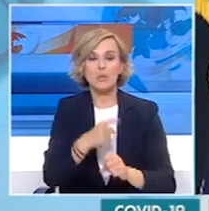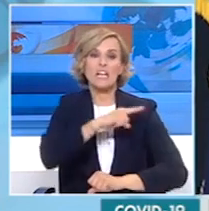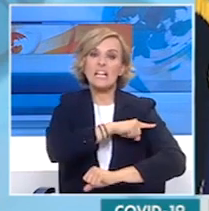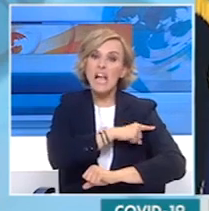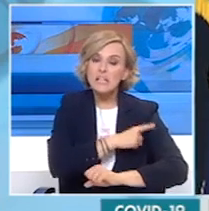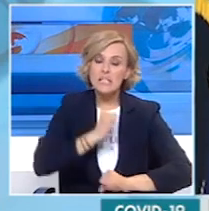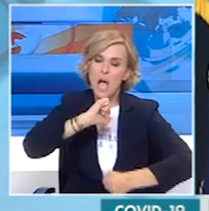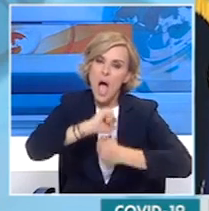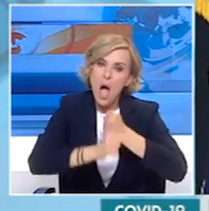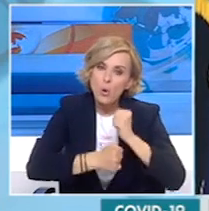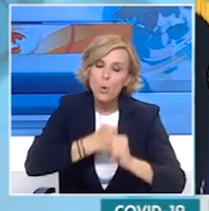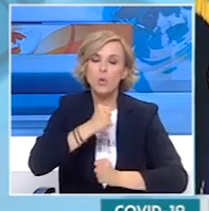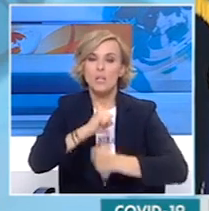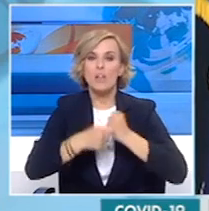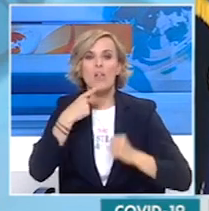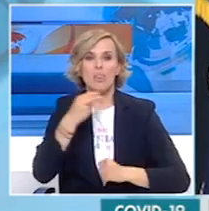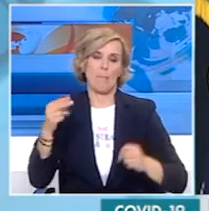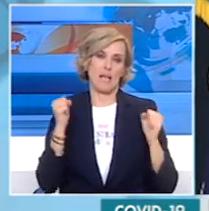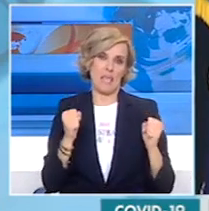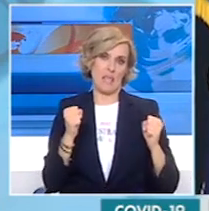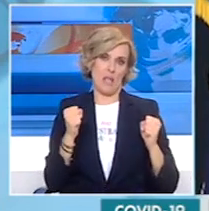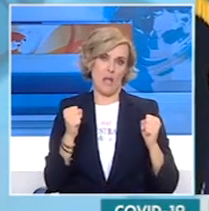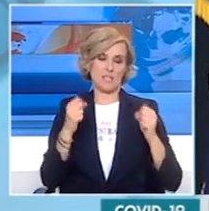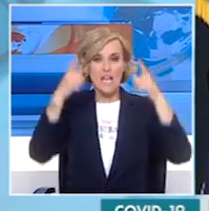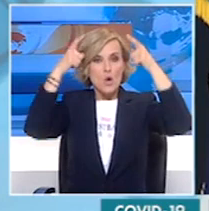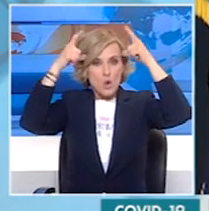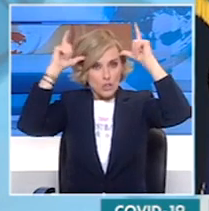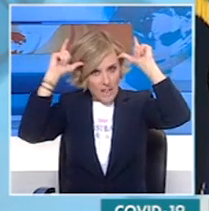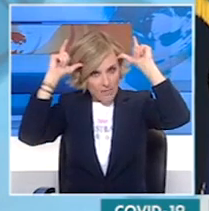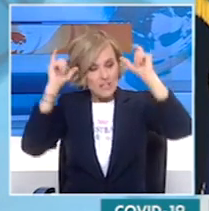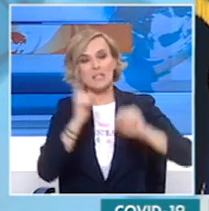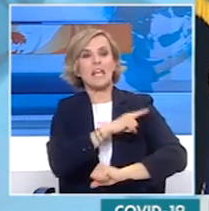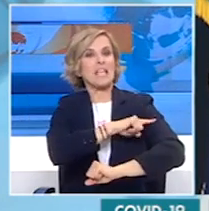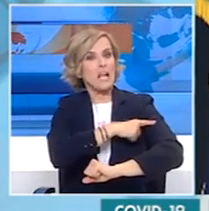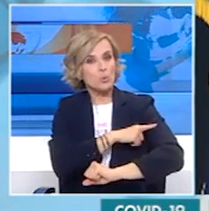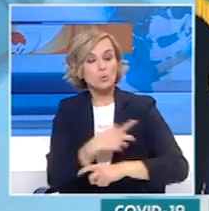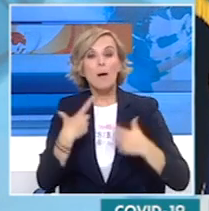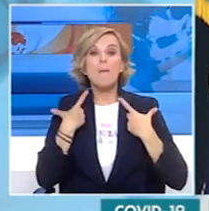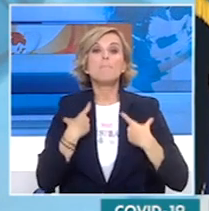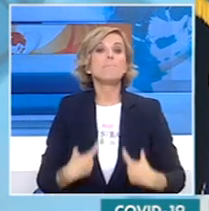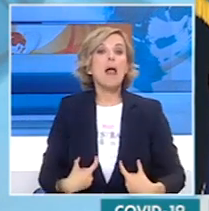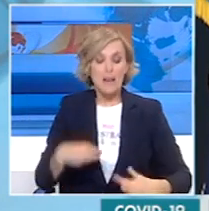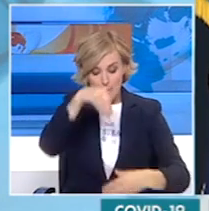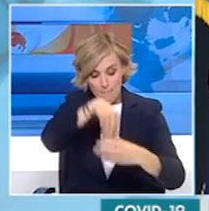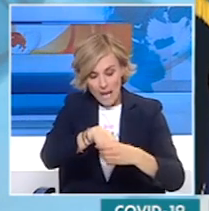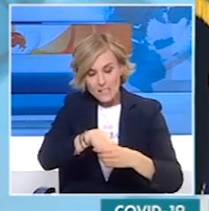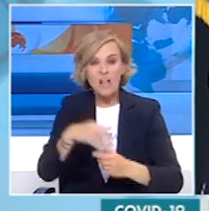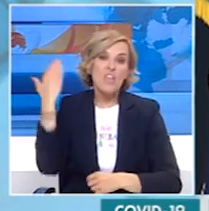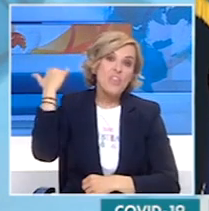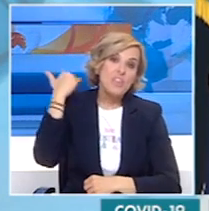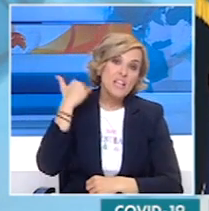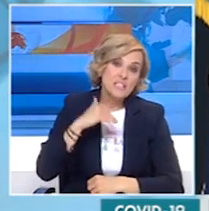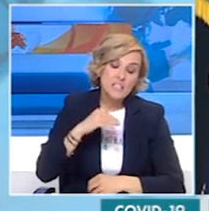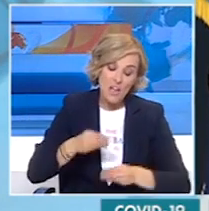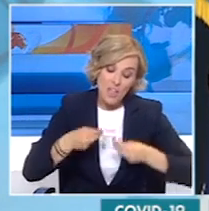αγωνίζονται στα ζητήματα της υγείας, στους γιατρούς, τους νοσηλευτές και τα στελέχη υγείας που δίνουν άοκνα και με αυταπάρνηση στη δική τους